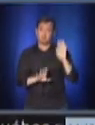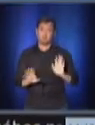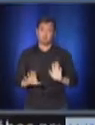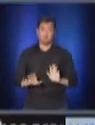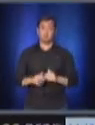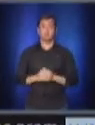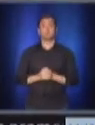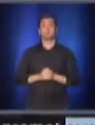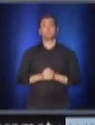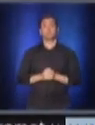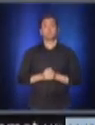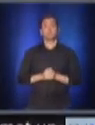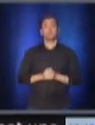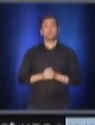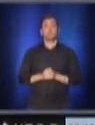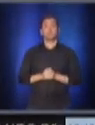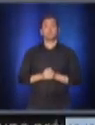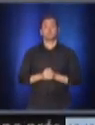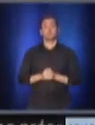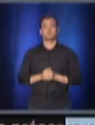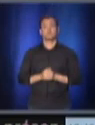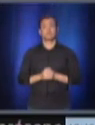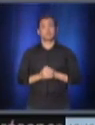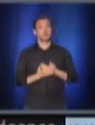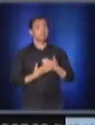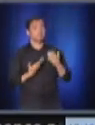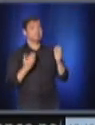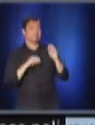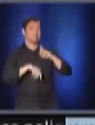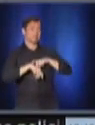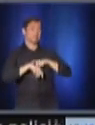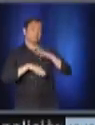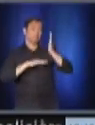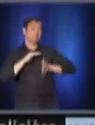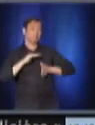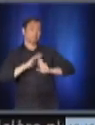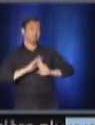You had 2 questions. We just have time for you. Quickly.